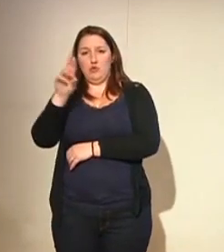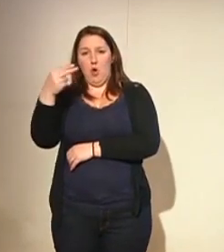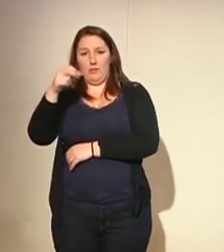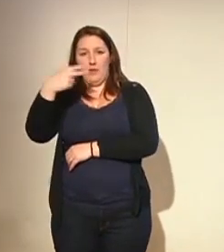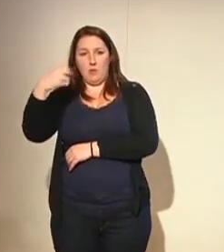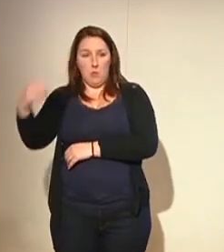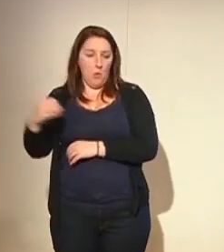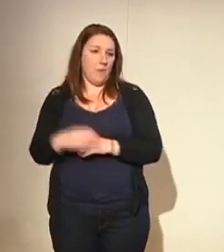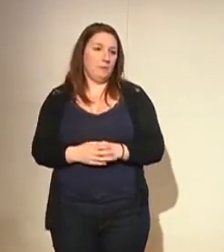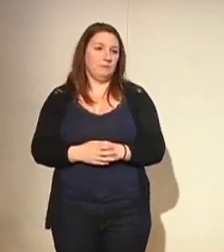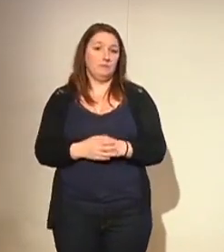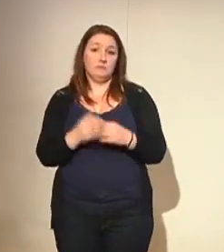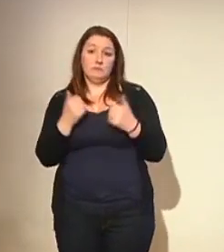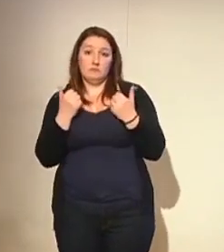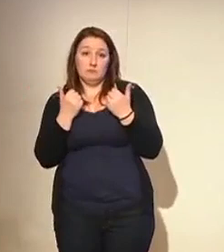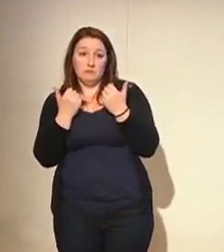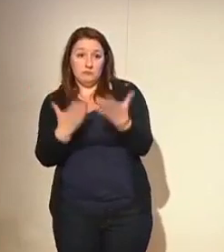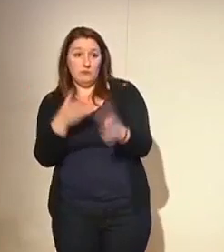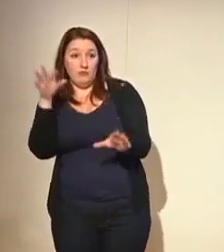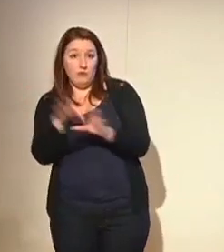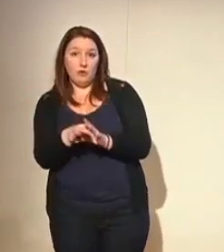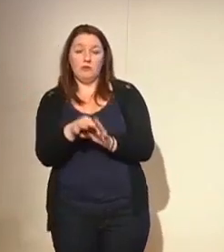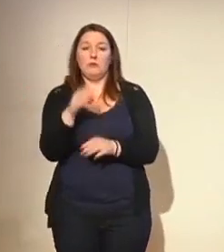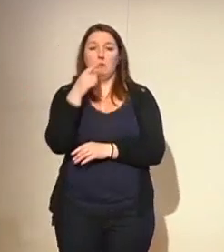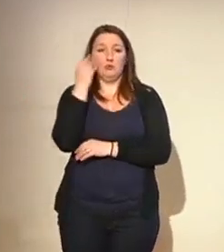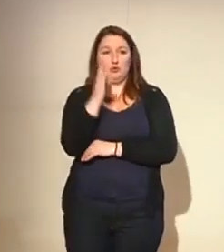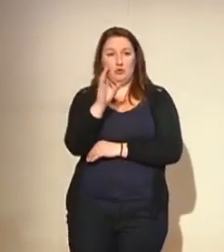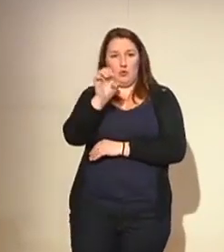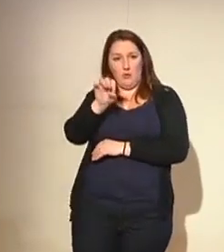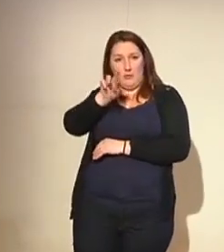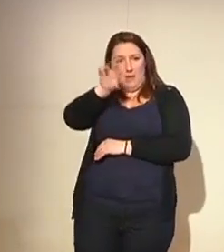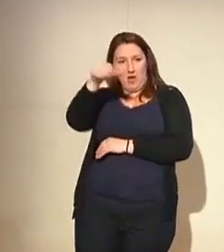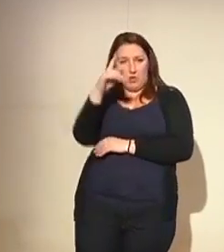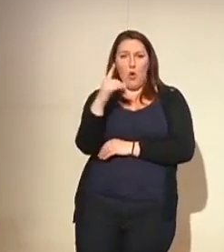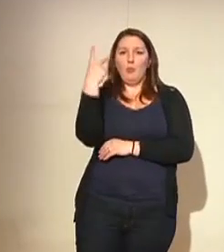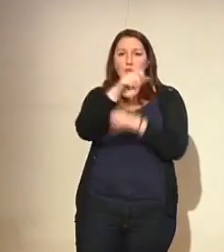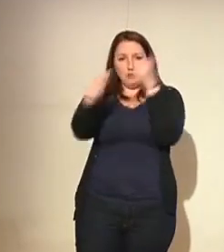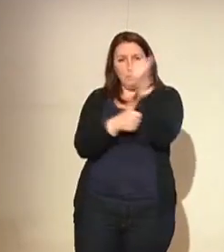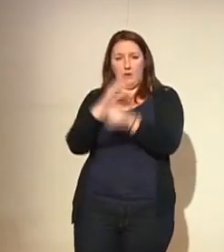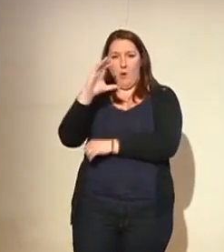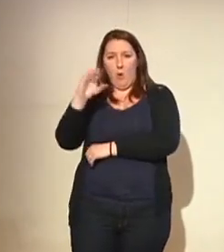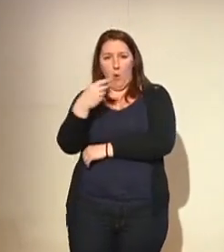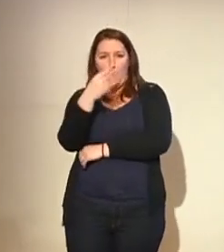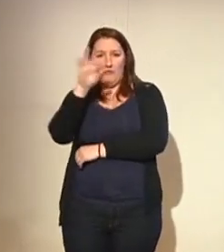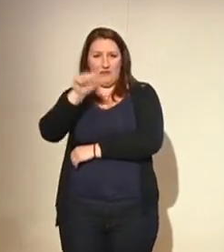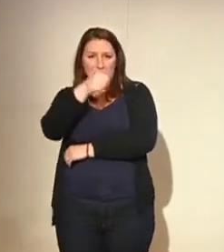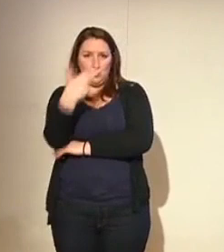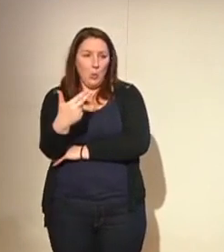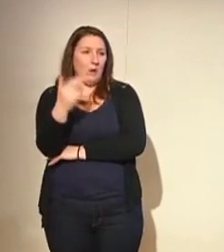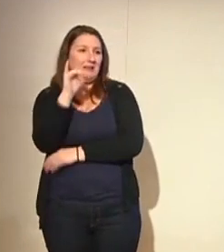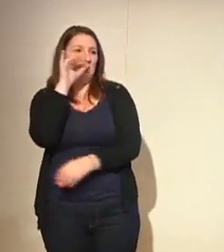je soumet au vote Monsieur Bertrand avec pour suppléant monsieur confesson qui est pour qui est